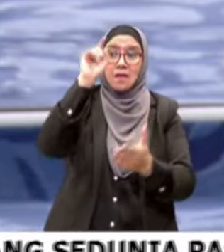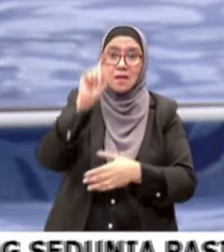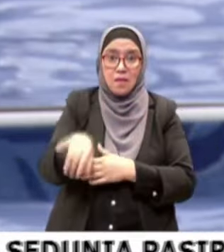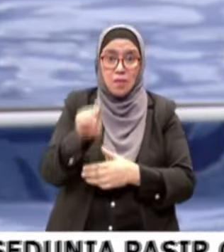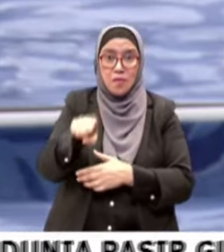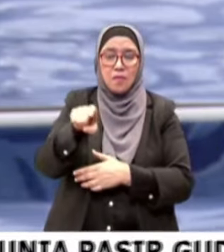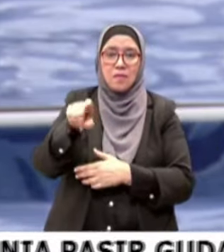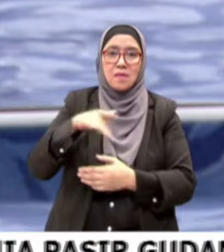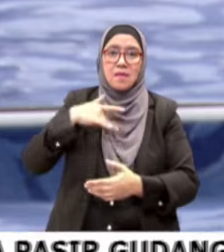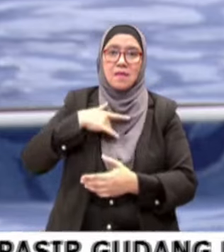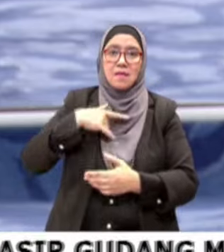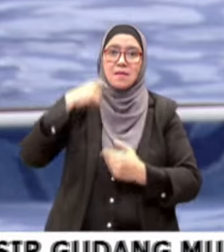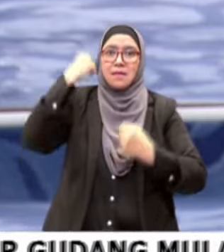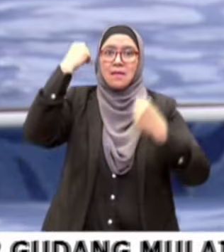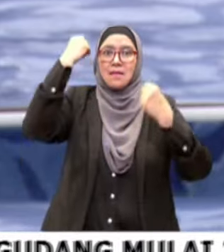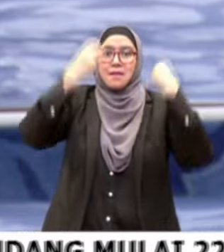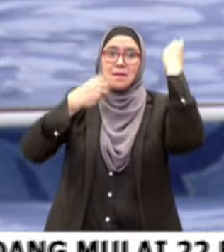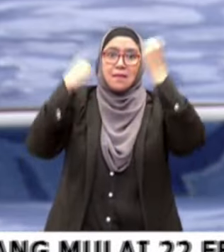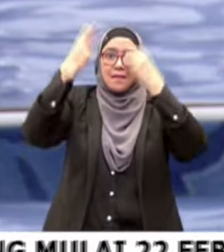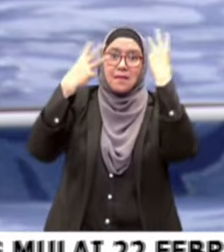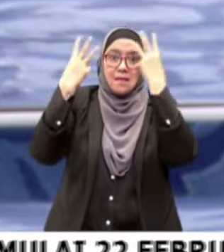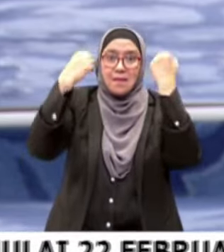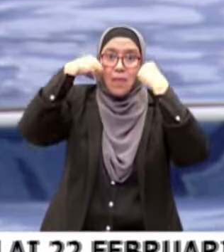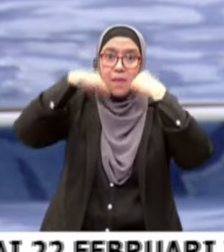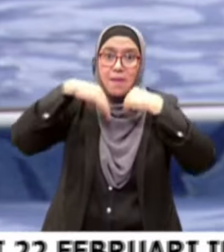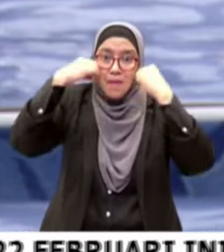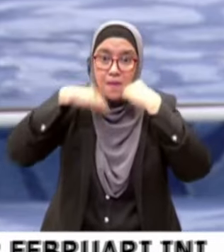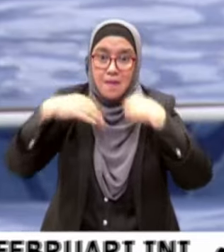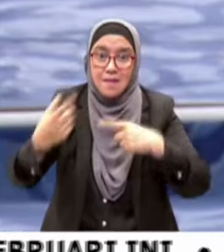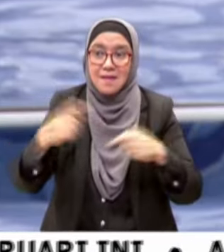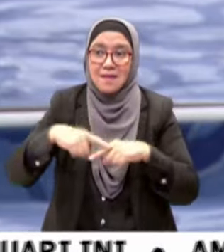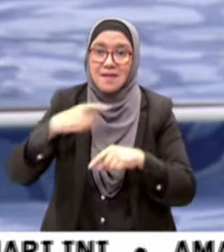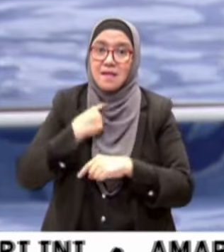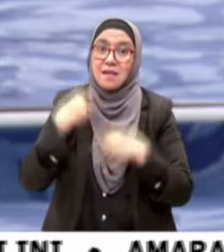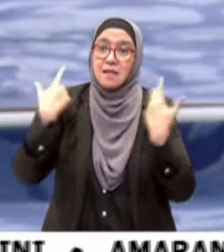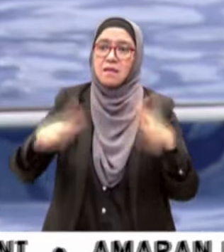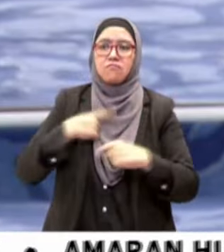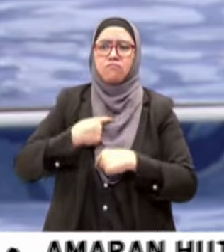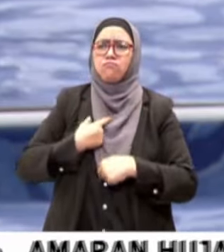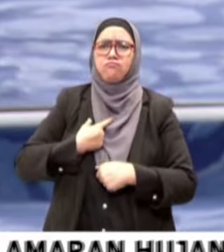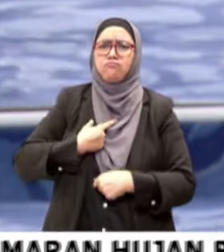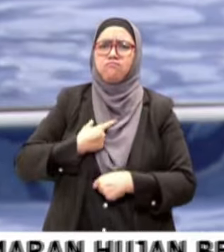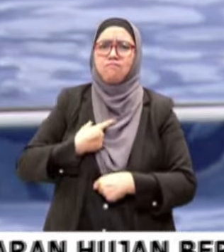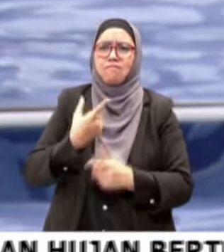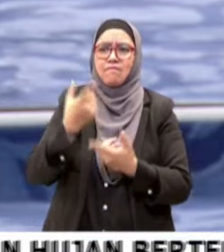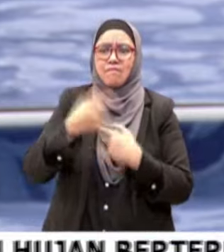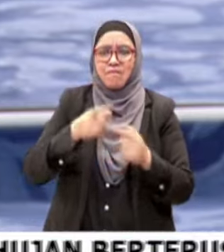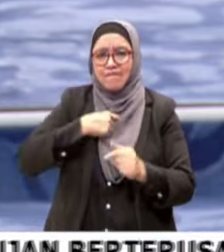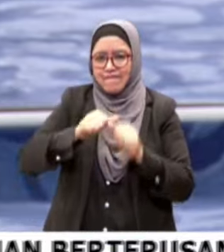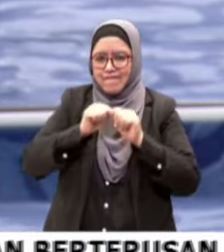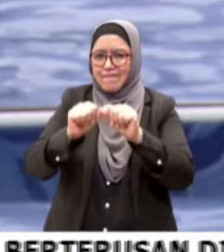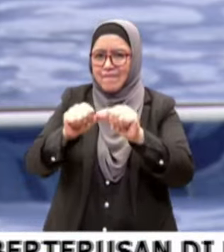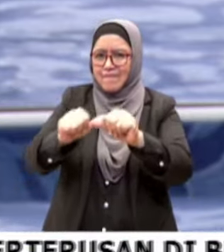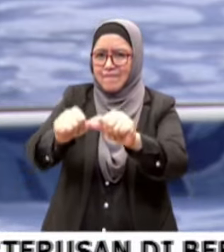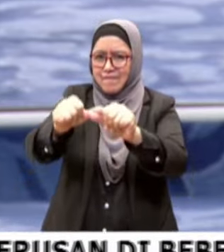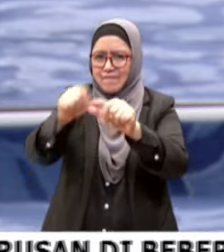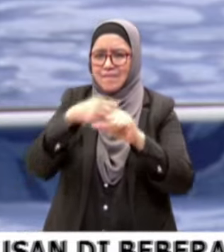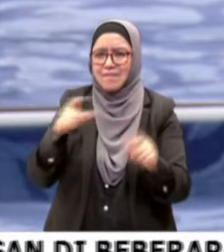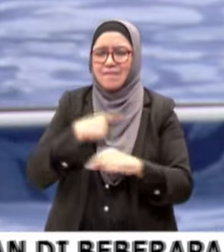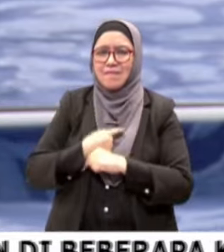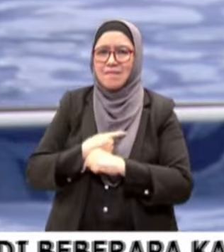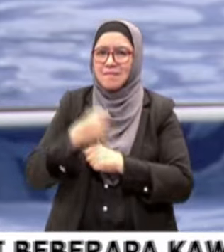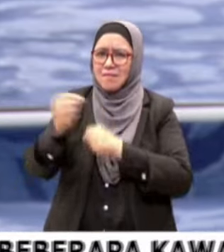tertekan dan bimbang dan saya bertekad apapun Kelelahan yang dibuat saya akan Tekan untuk pentat merah